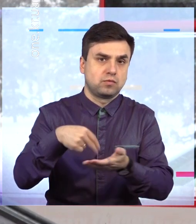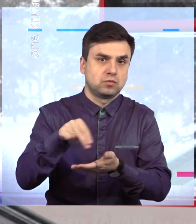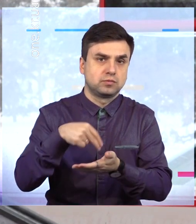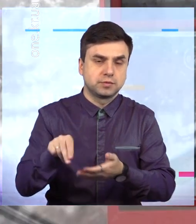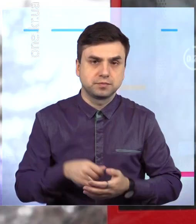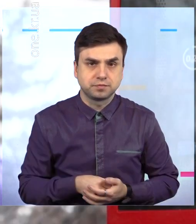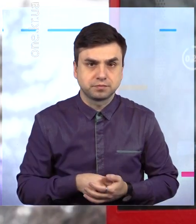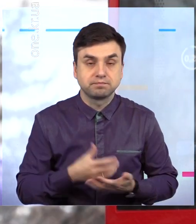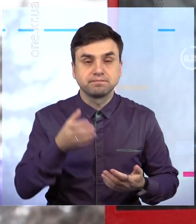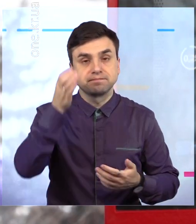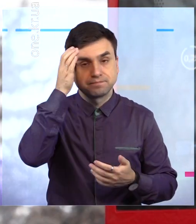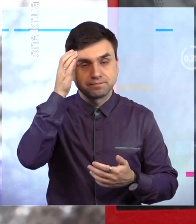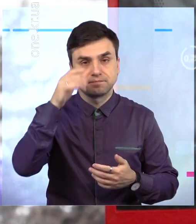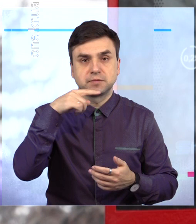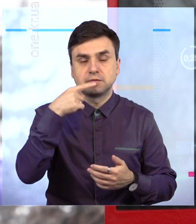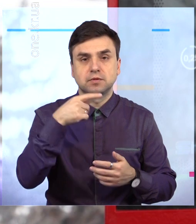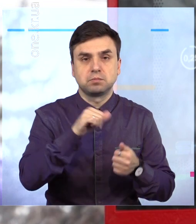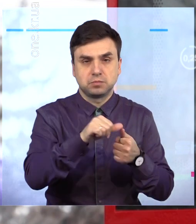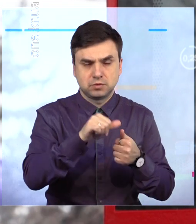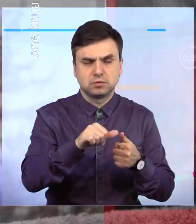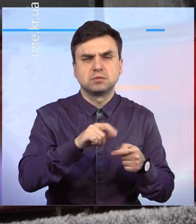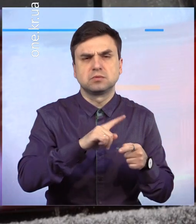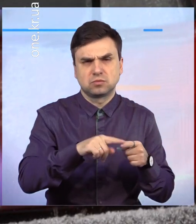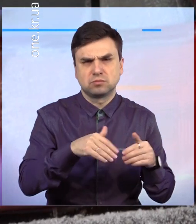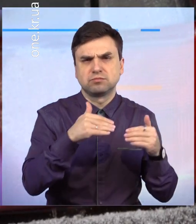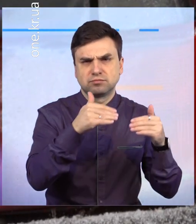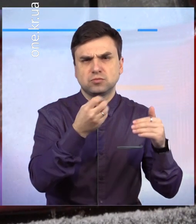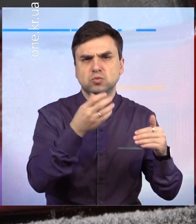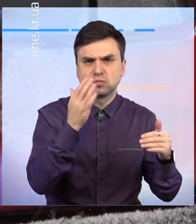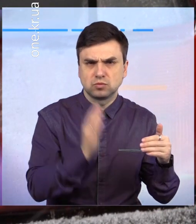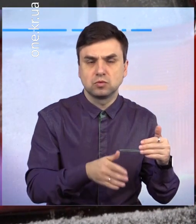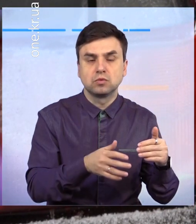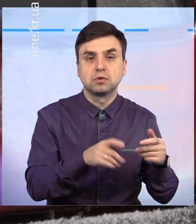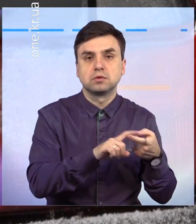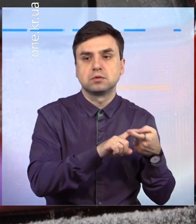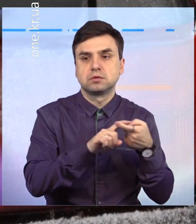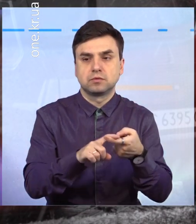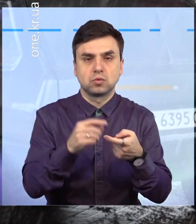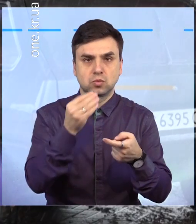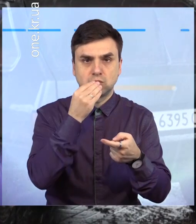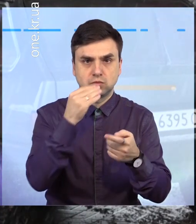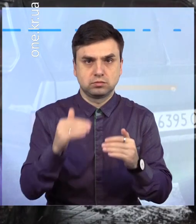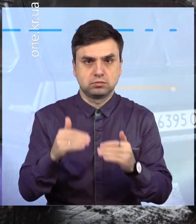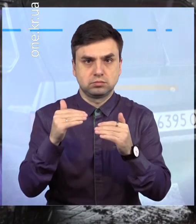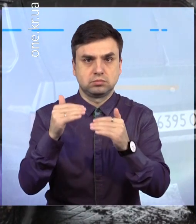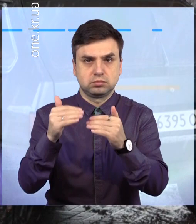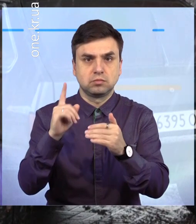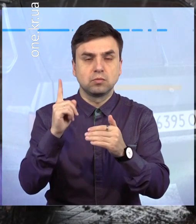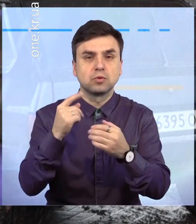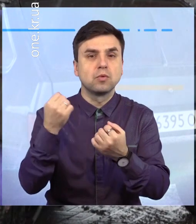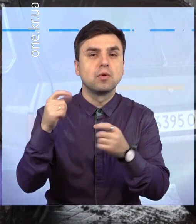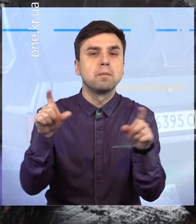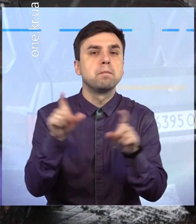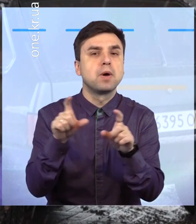лише зростатиме, а за нею можуть поповзти і ціни на продукти харчування, оскільки у їх вартість закладена доставка до магазинів, яка не обійдеться